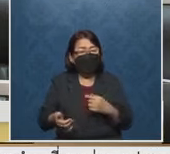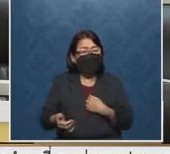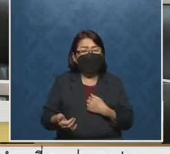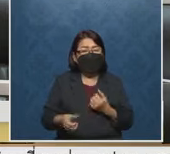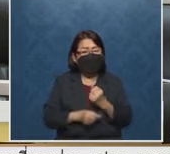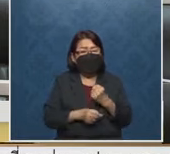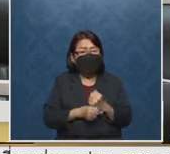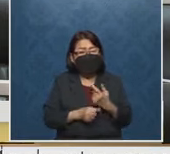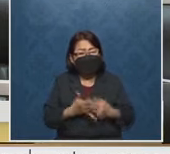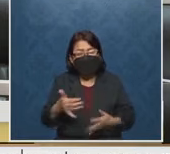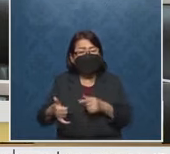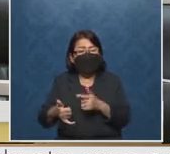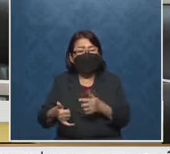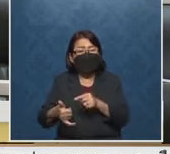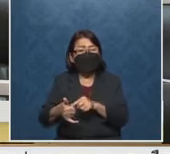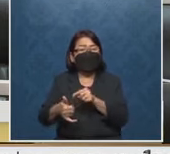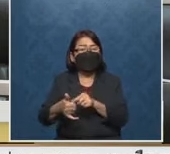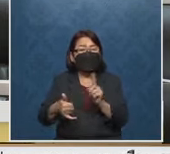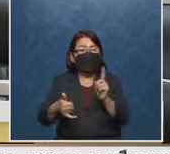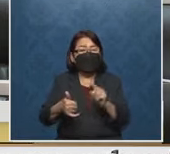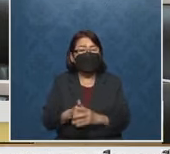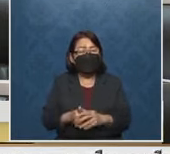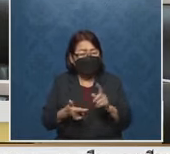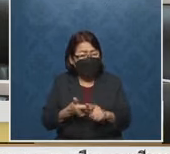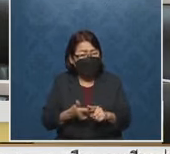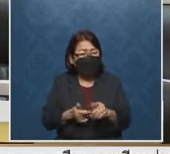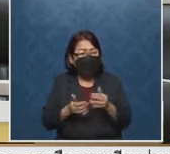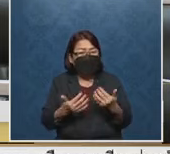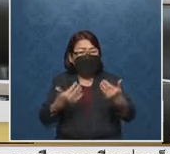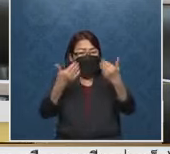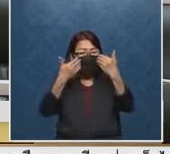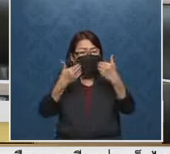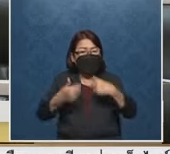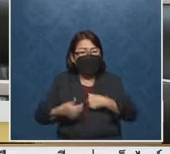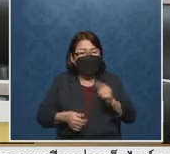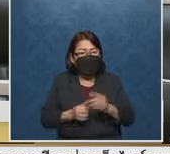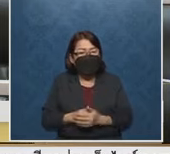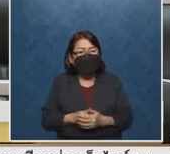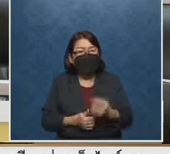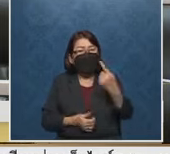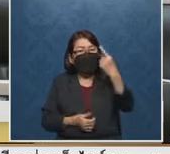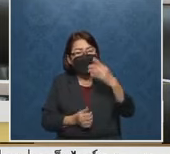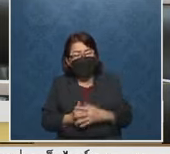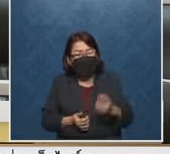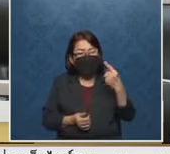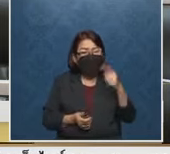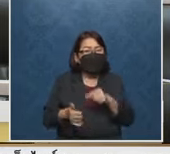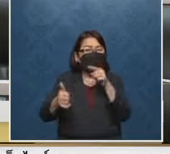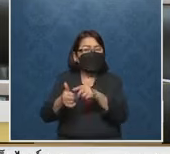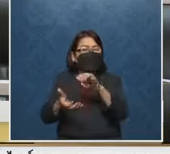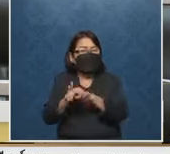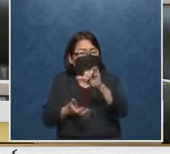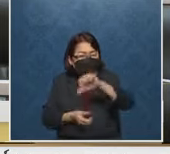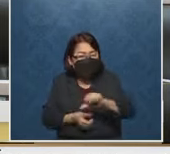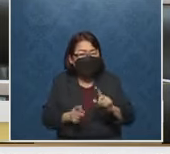ที่สังคมอาจจะรังเกียจด้วยข้อการใส่ไฟการให้ข้อมูล IO